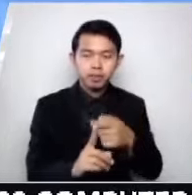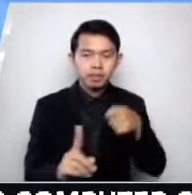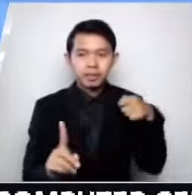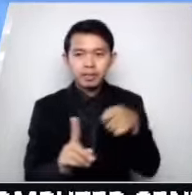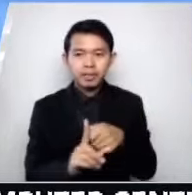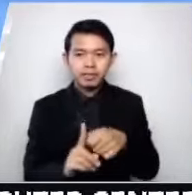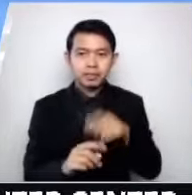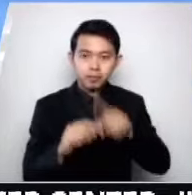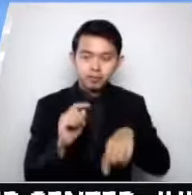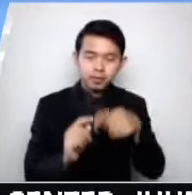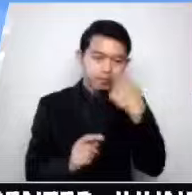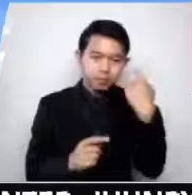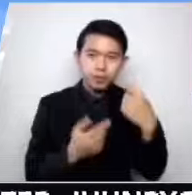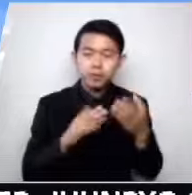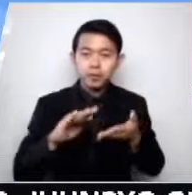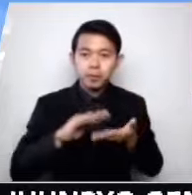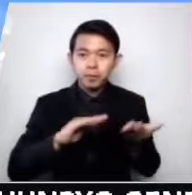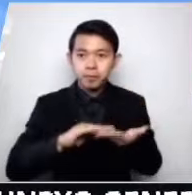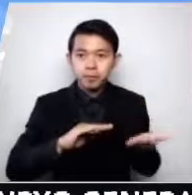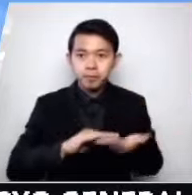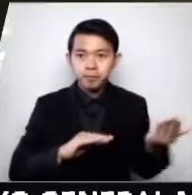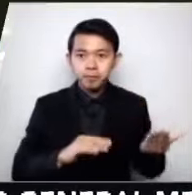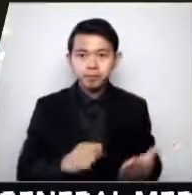akusado. Balita hatid ni EJ Gomez.